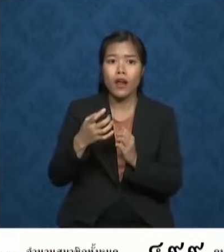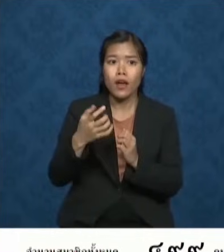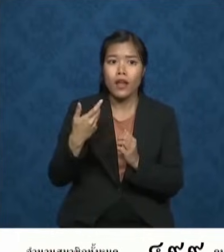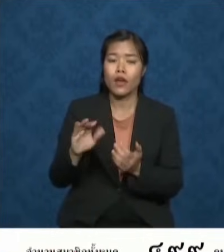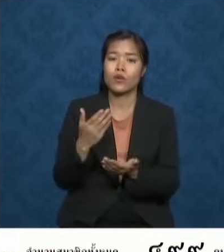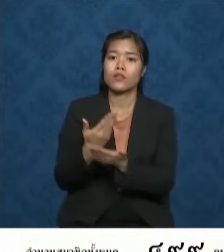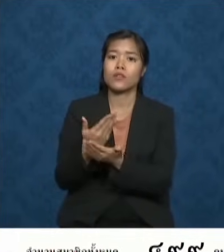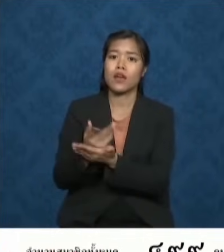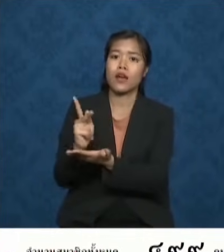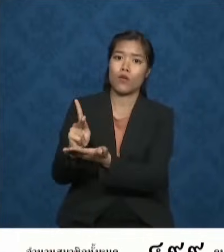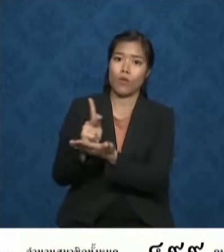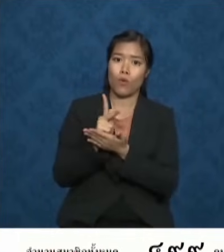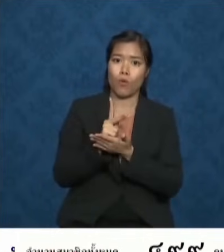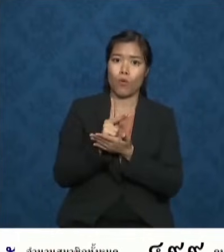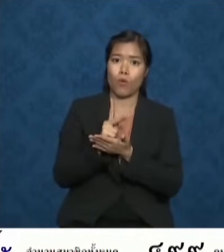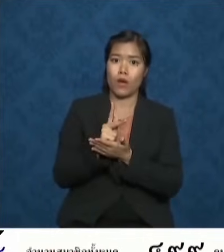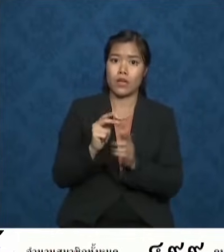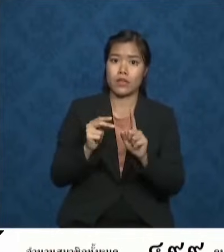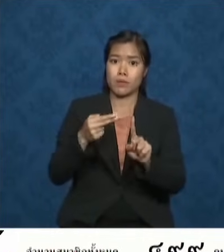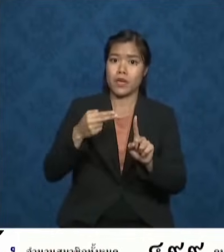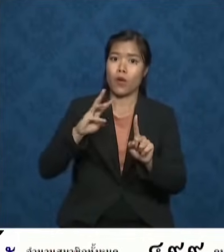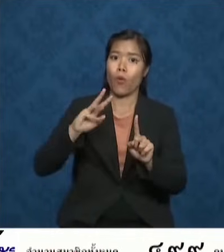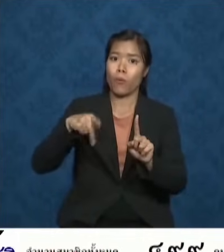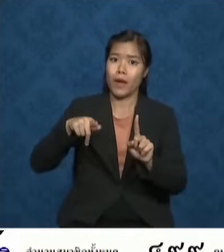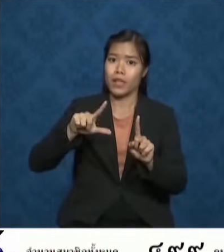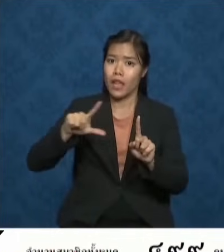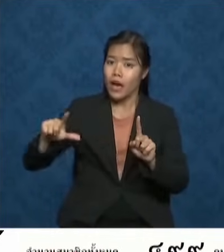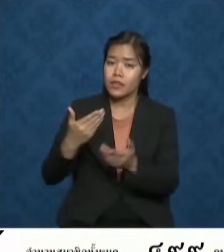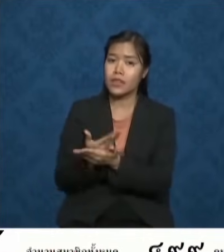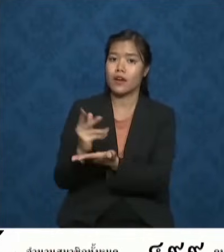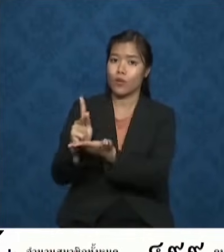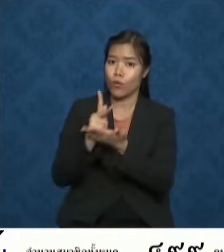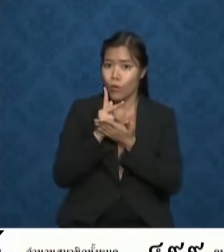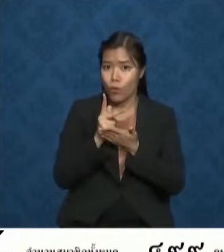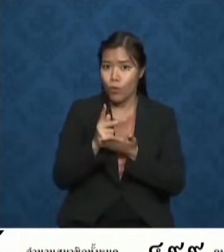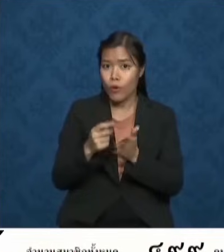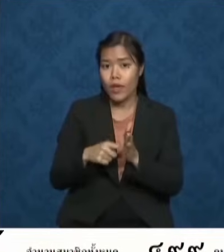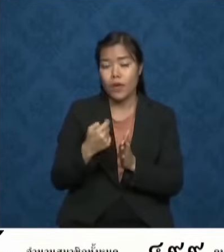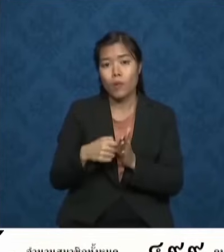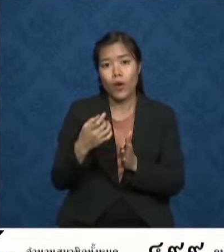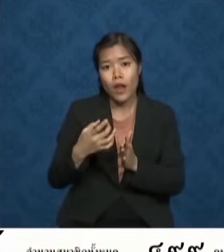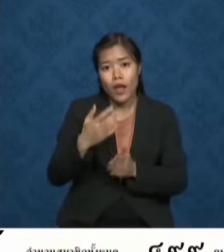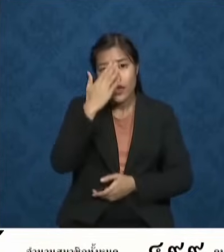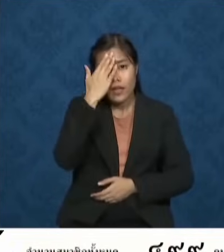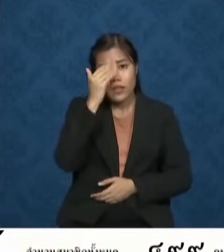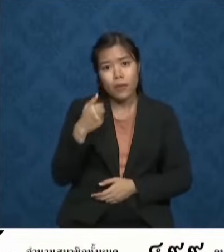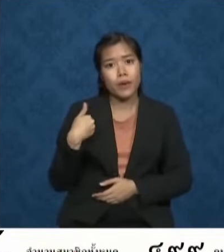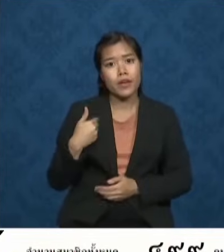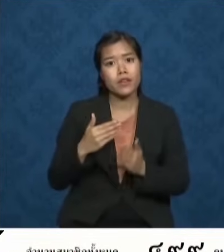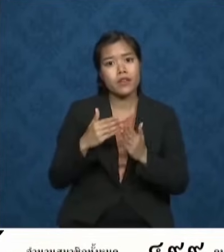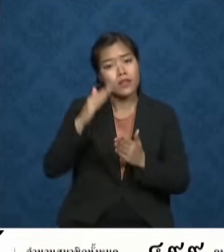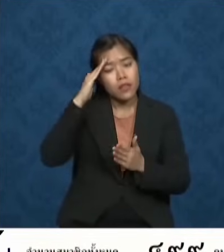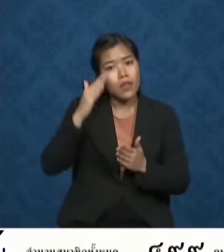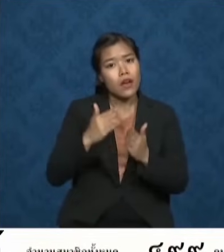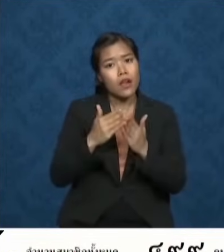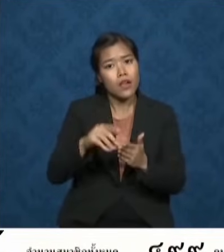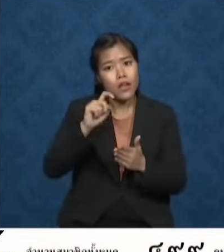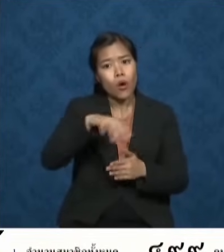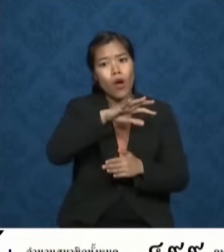งินเขาทำไม60,000 ล้านแล้วกู้แล้วทำไมกองทัพเรือจะต้องไปจัดซื้อจัดจ้างต้องไปบริหารเม็ดเงินนี่เ